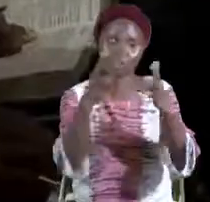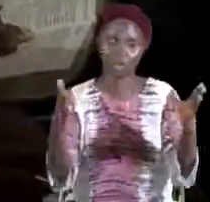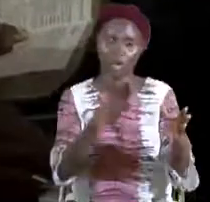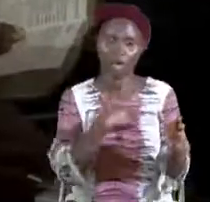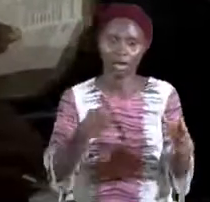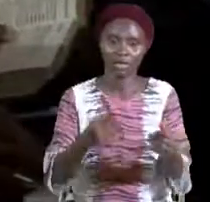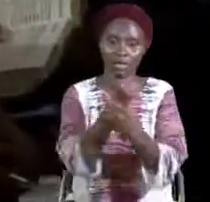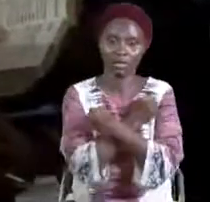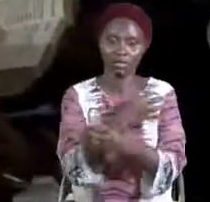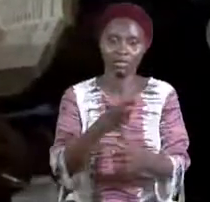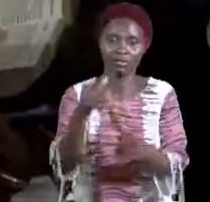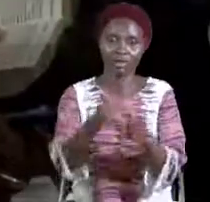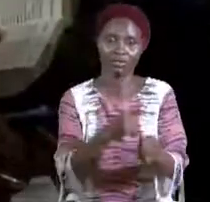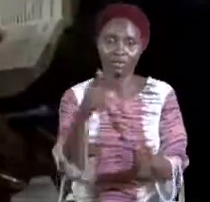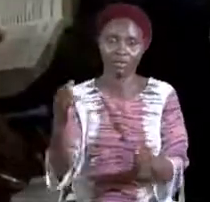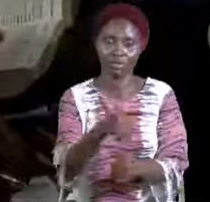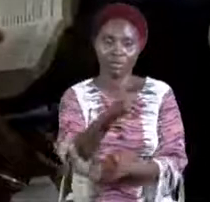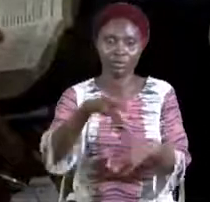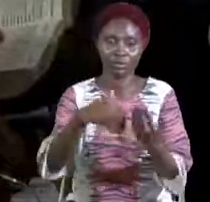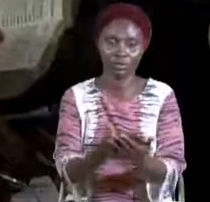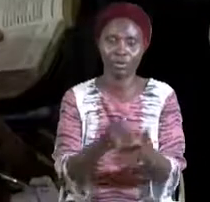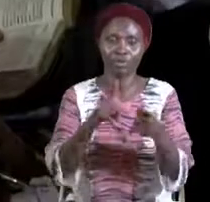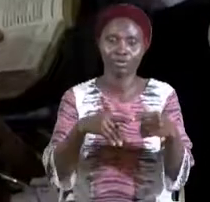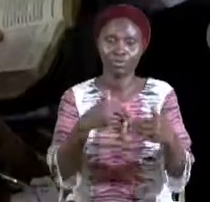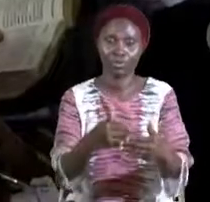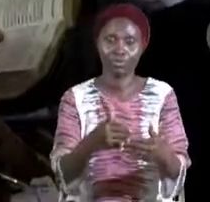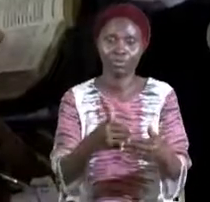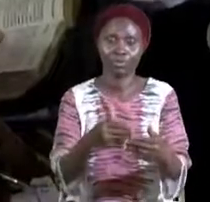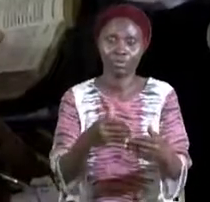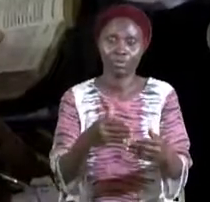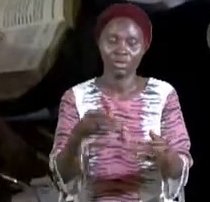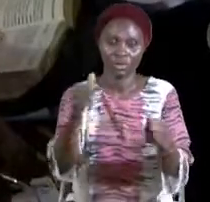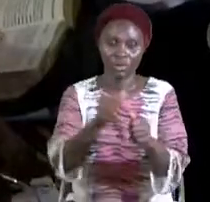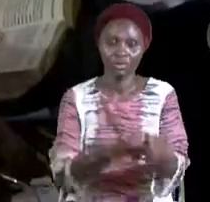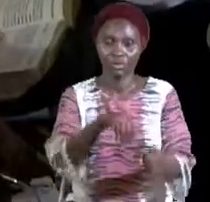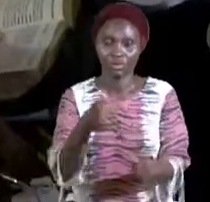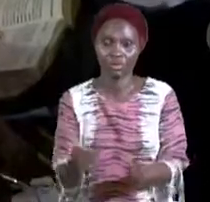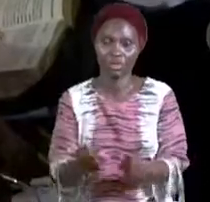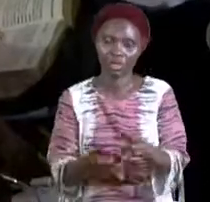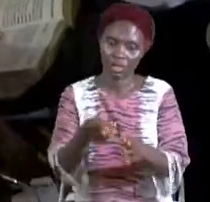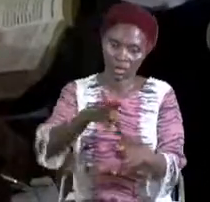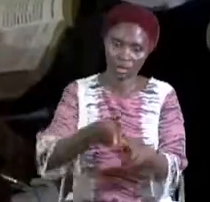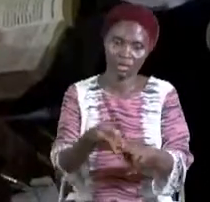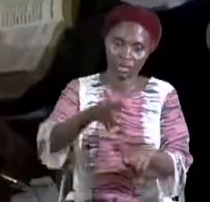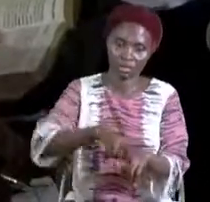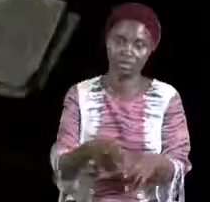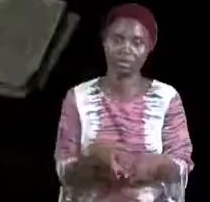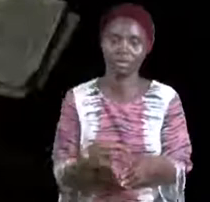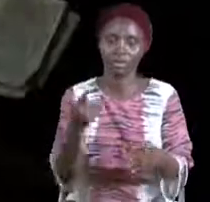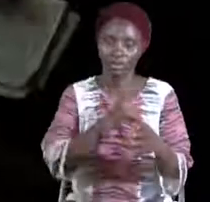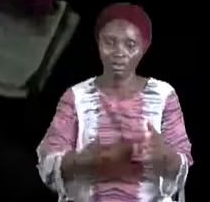Et que la charité de chacun de vous, de vous tous, à l'égard des autres, augmente de plus en plus. Le Seigneur le